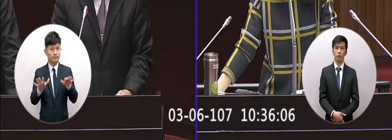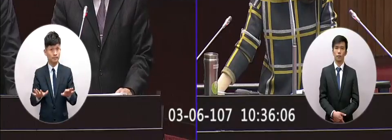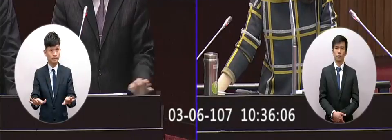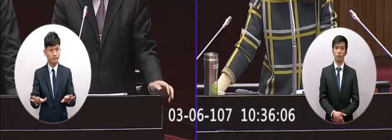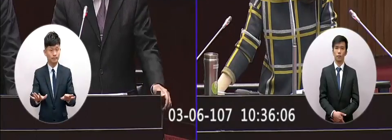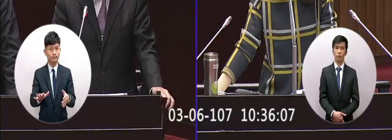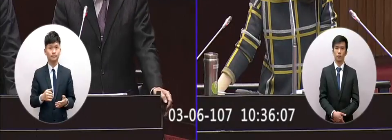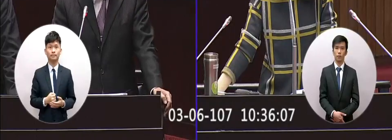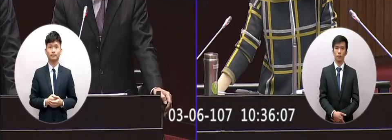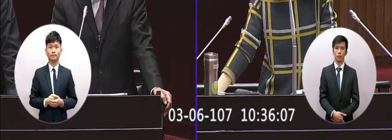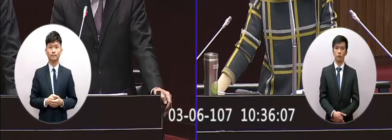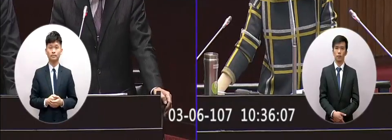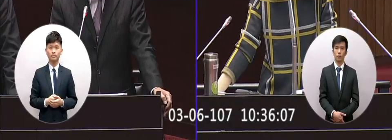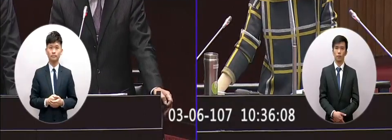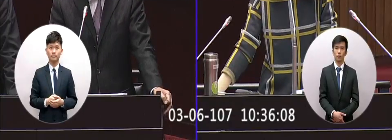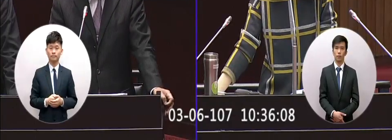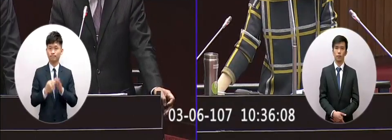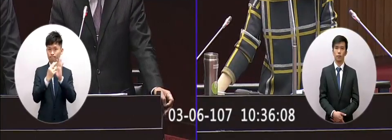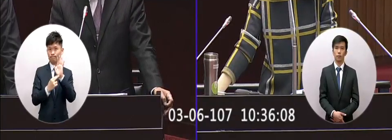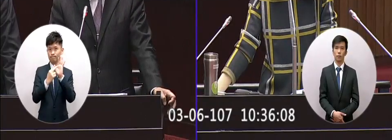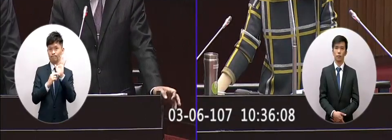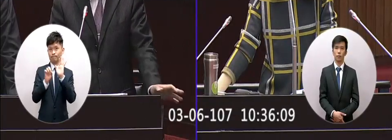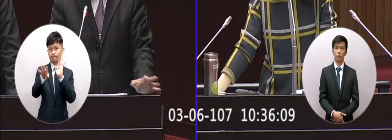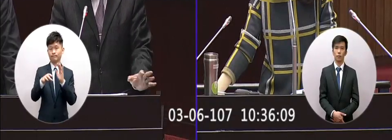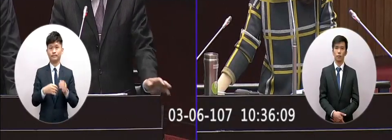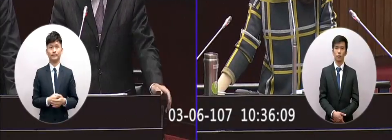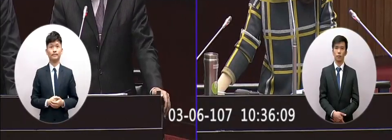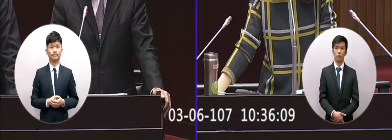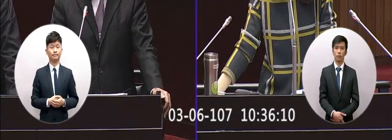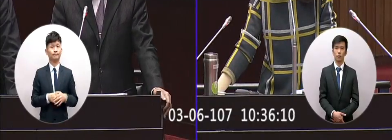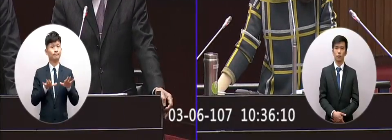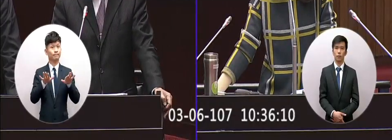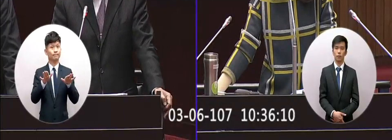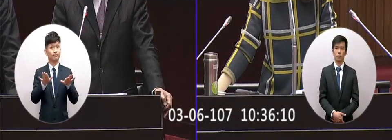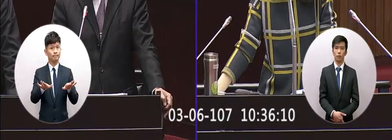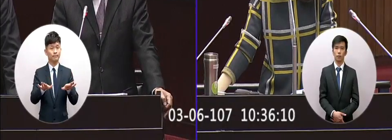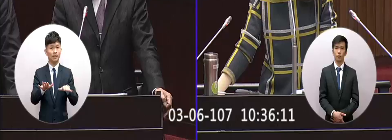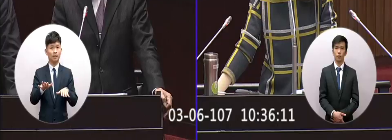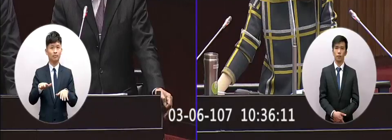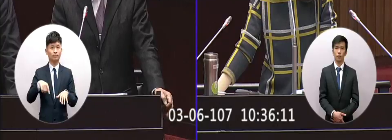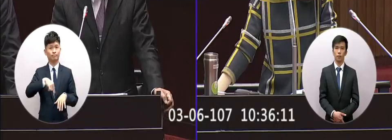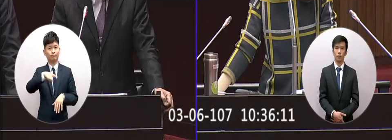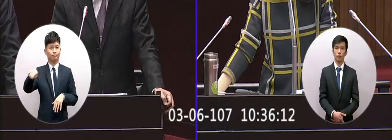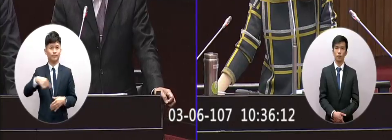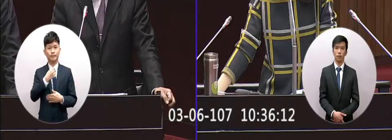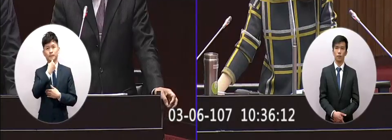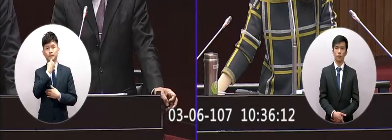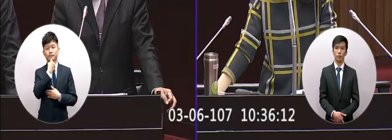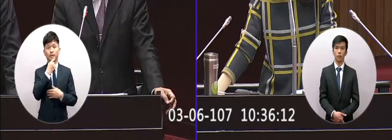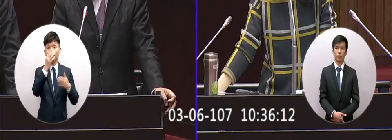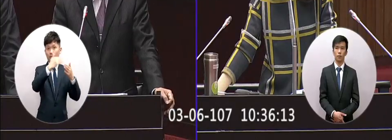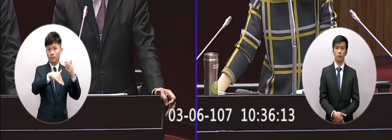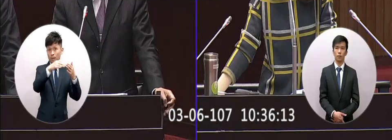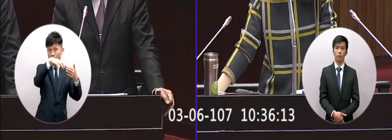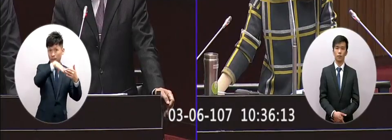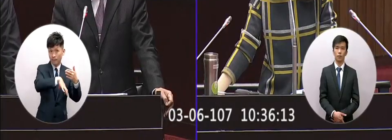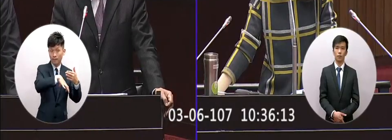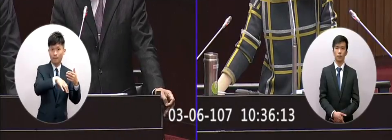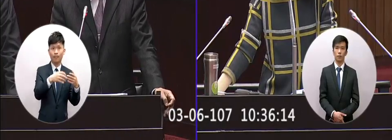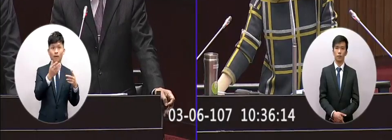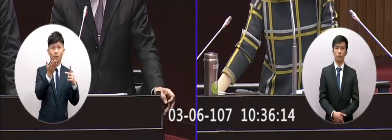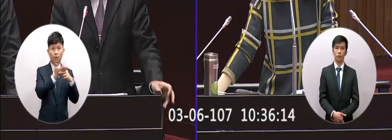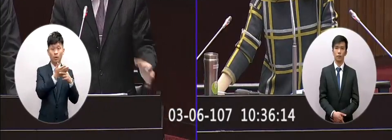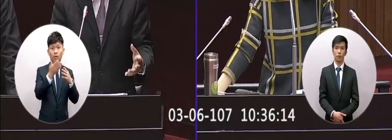度哈，我几个方面来跟委员说明一下。目前就相关的这些疑义从学校或学校转